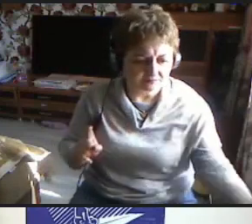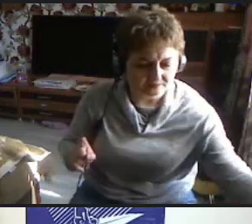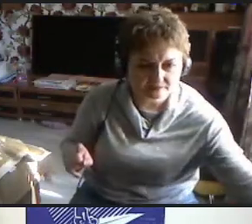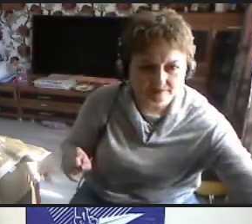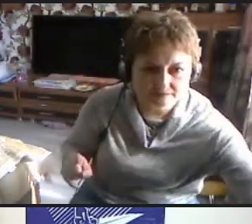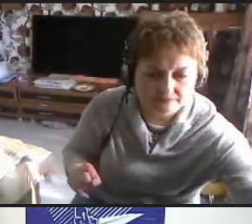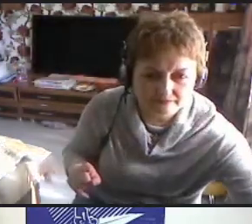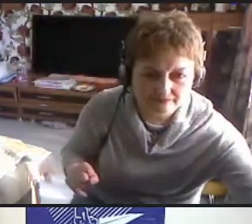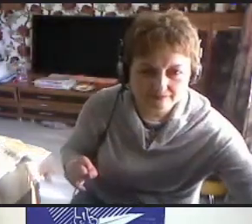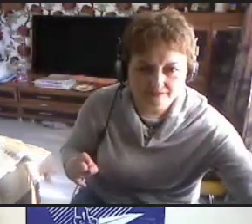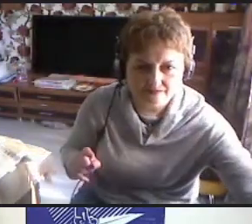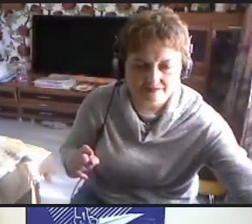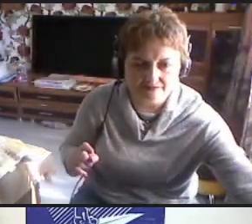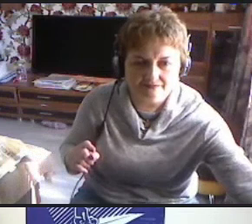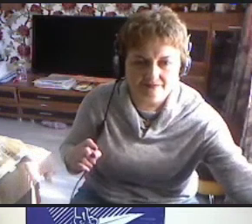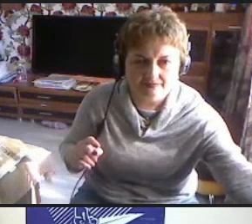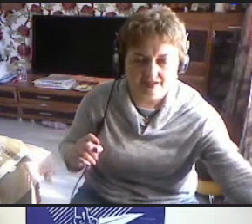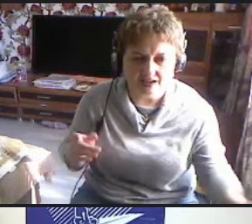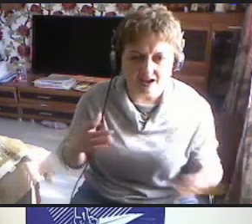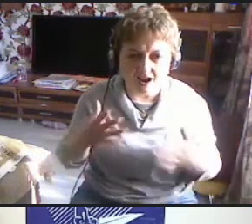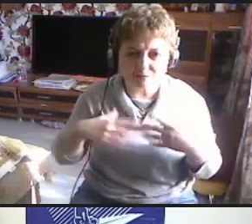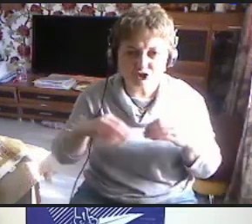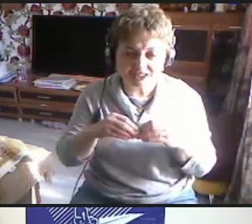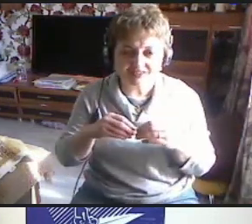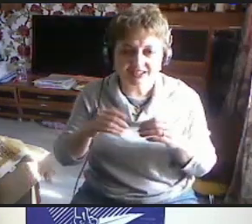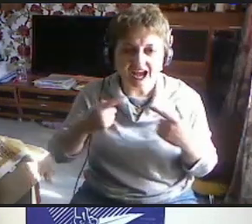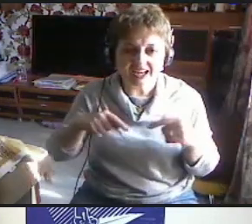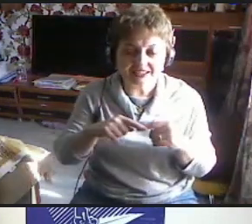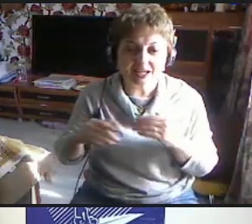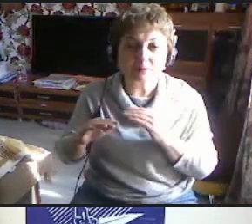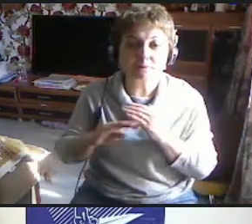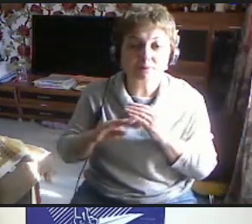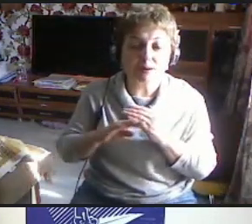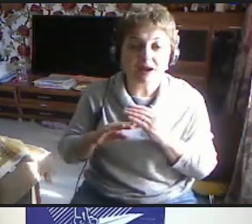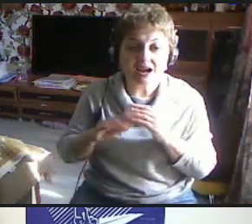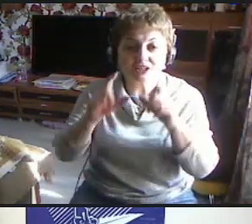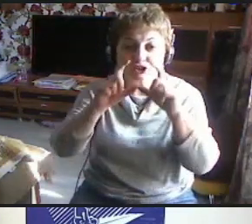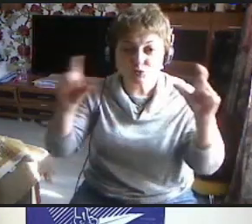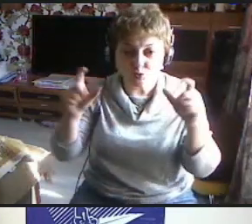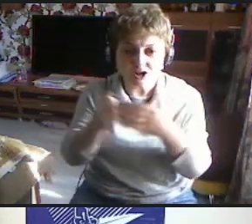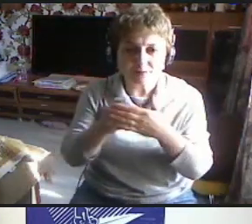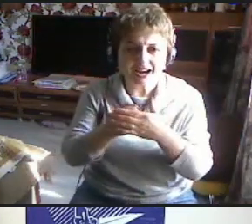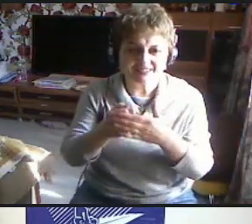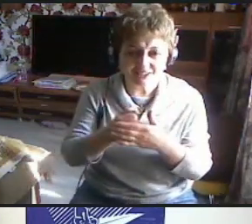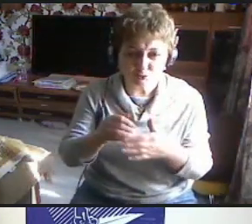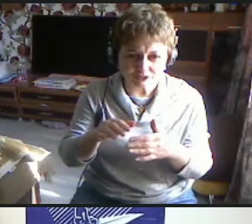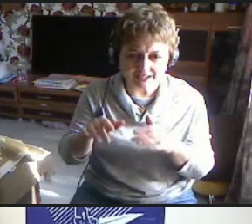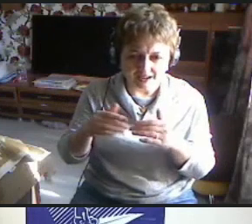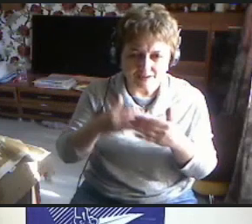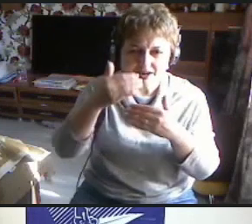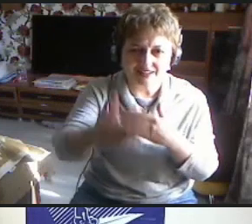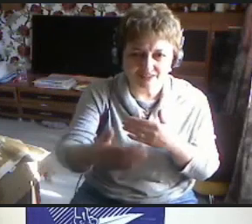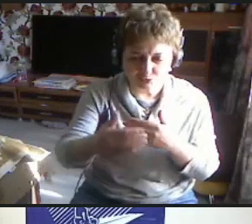такое взаимодействие с общественной организацией помогает школе продвинуться в принятии инклюзии, в принятии